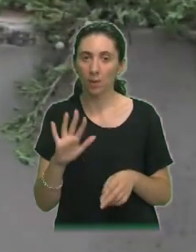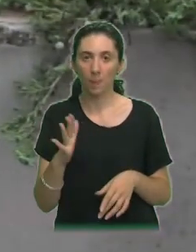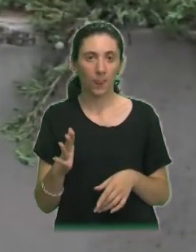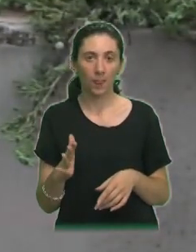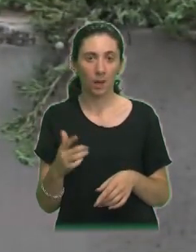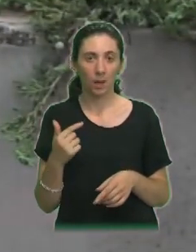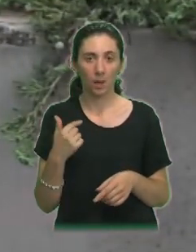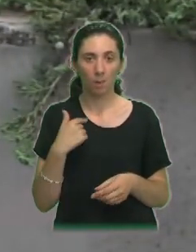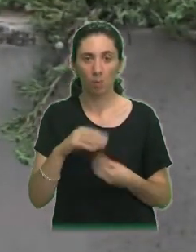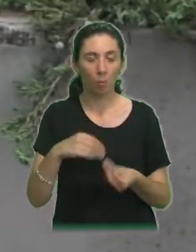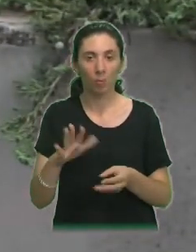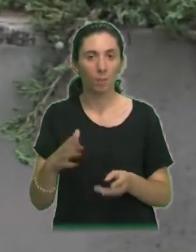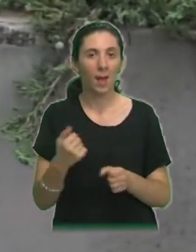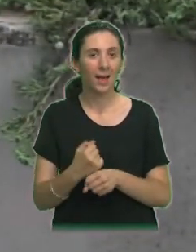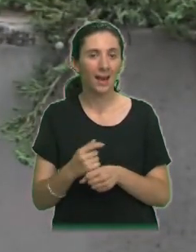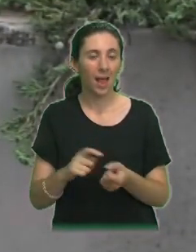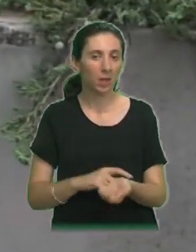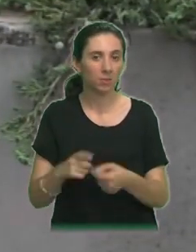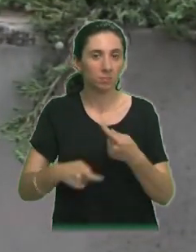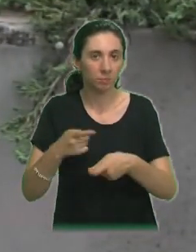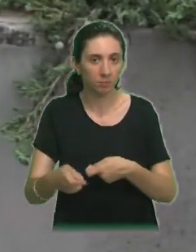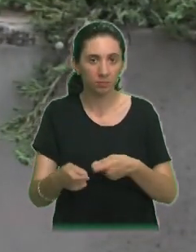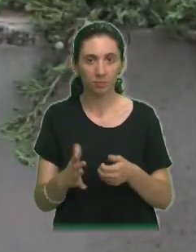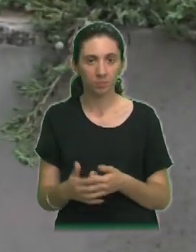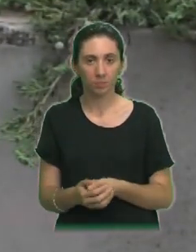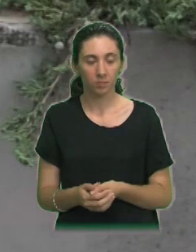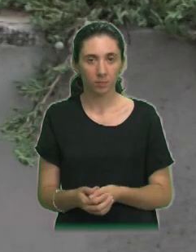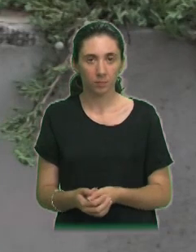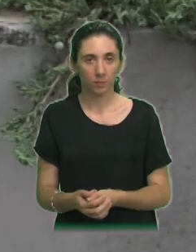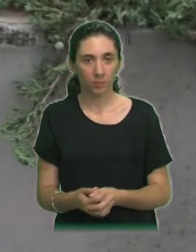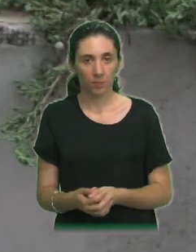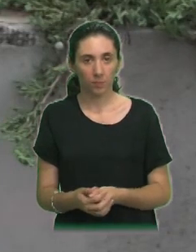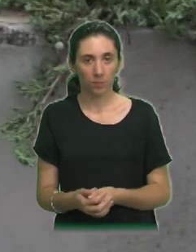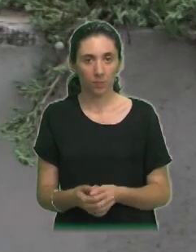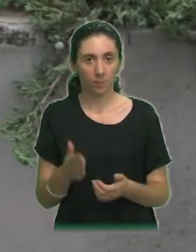posljedica bolesti. Nemam to u genima,